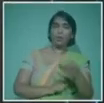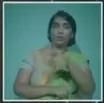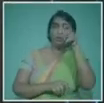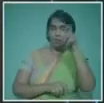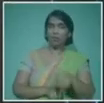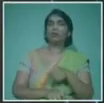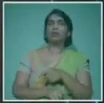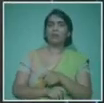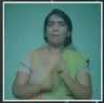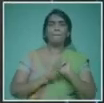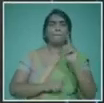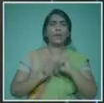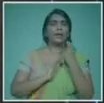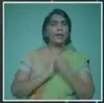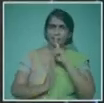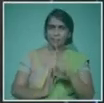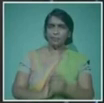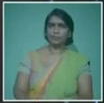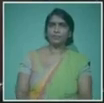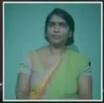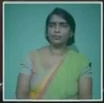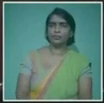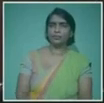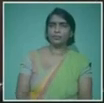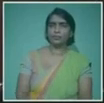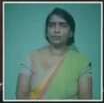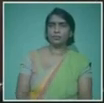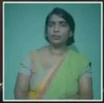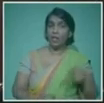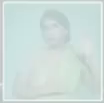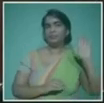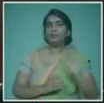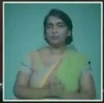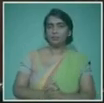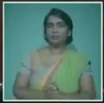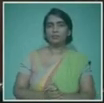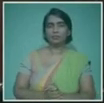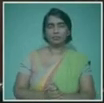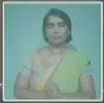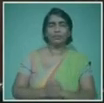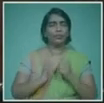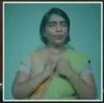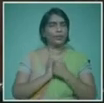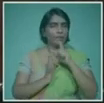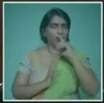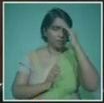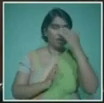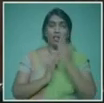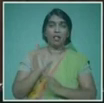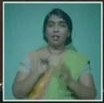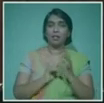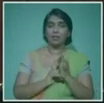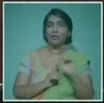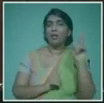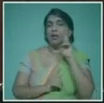එක්කෙනාට මේ මේ පාර්ලිමේන්තු නීති රීති අනුව කටයුතු කරන්න. අද දිනේදී එතුමා රාජකාරියට සම්බන්ධ කරගන්නේ නැහැ. චාමර සම්පත් මන්ත්‍රීතුමා කියන්නේ. මම මන්ත්‍රී කෙනෙක් නෙවෙයි මට